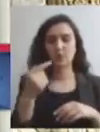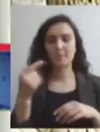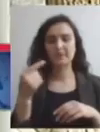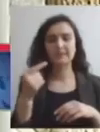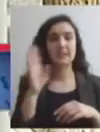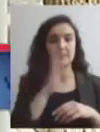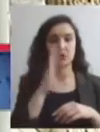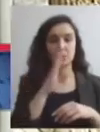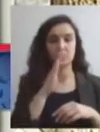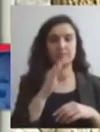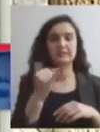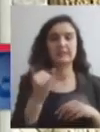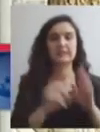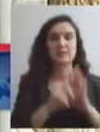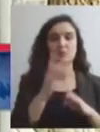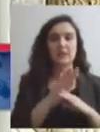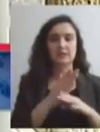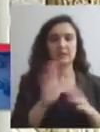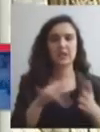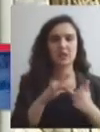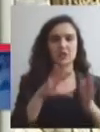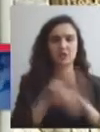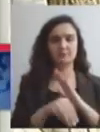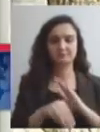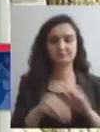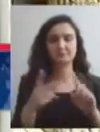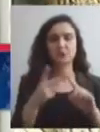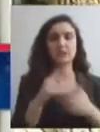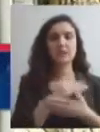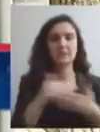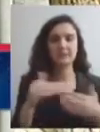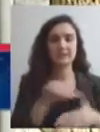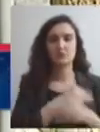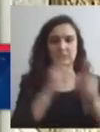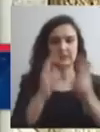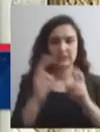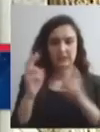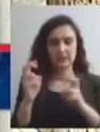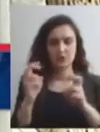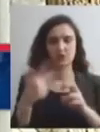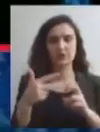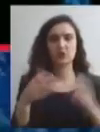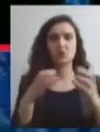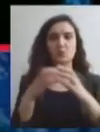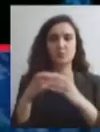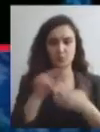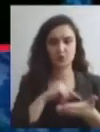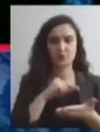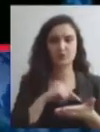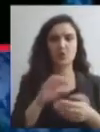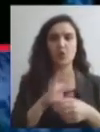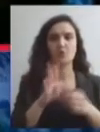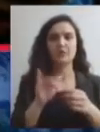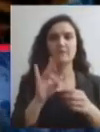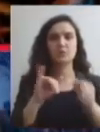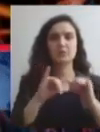საბედნიეროდ. დღეს დაწყებული არის ქალაქში მეორე ეტაპი თერმოსკრინინგის. 30 ჯგუფი მუშაობს. კორონავირუსის